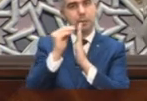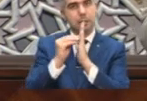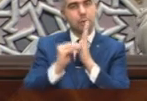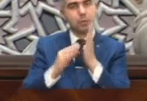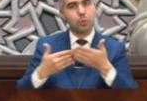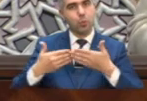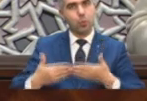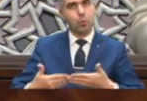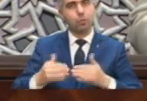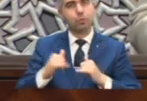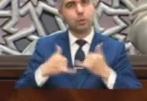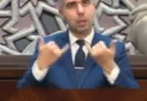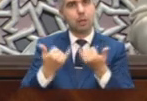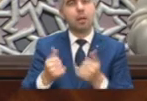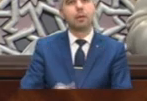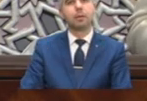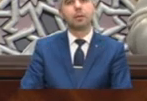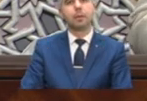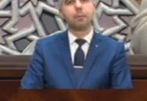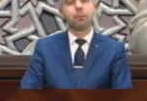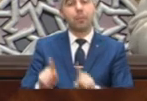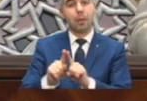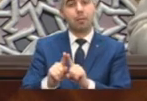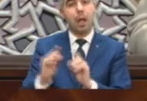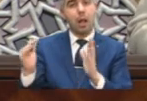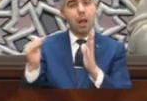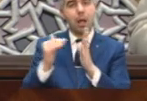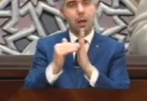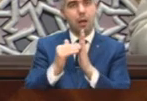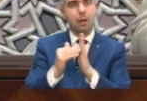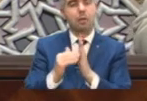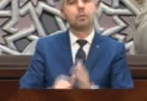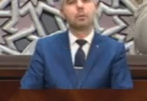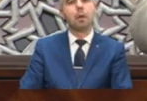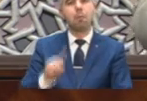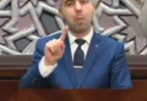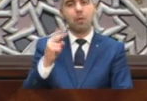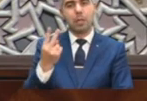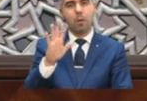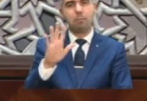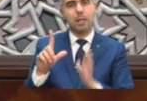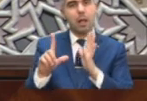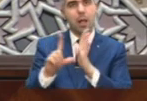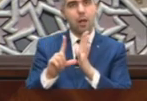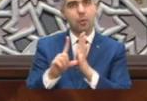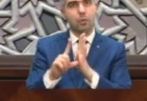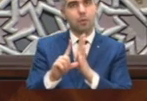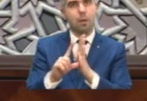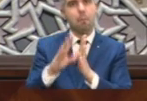الحصة، ولكن عملا بالفقرة الأخيرة من المادة 152 تمت